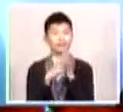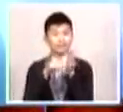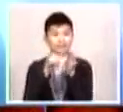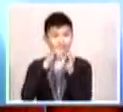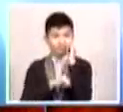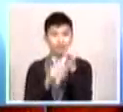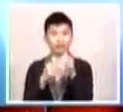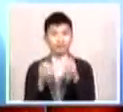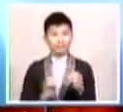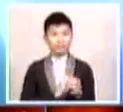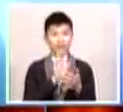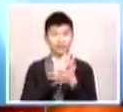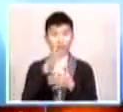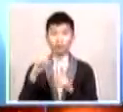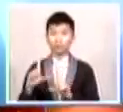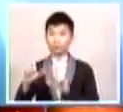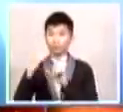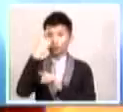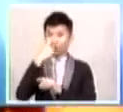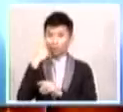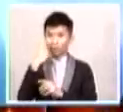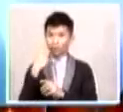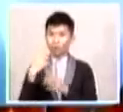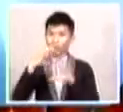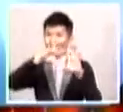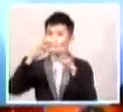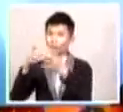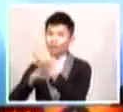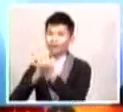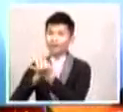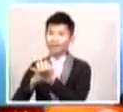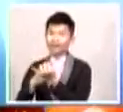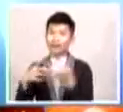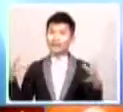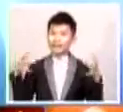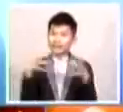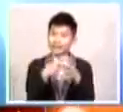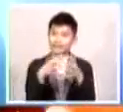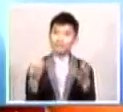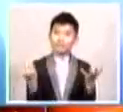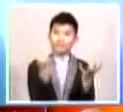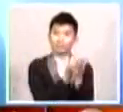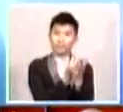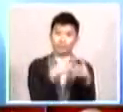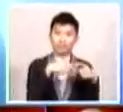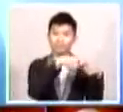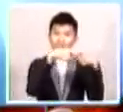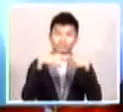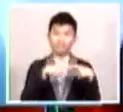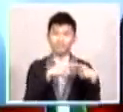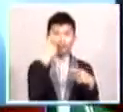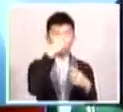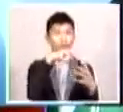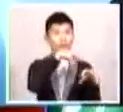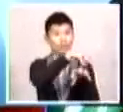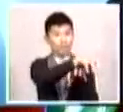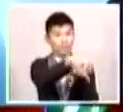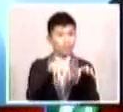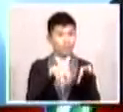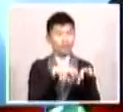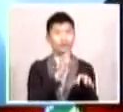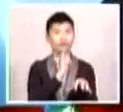来属于共产集团的东欧国家也纷纷加入由欧洲共同市场演进而成的欧盟。这些欧